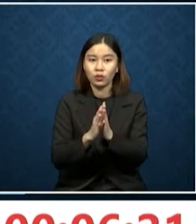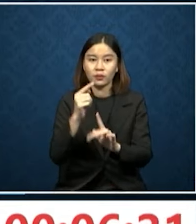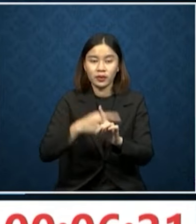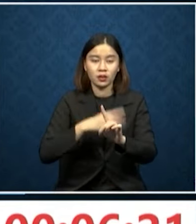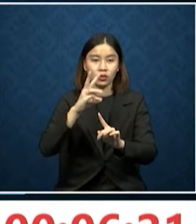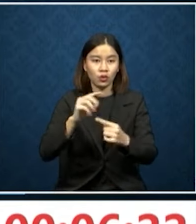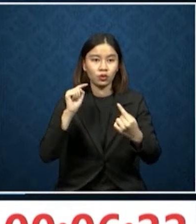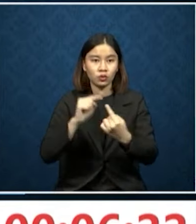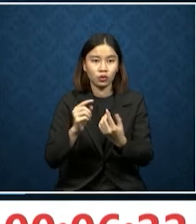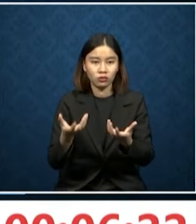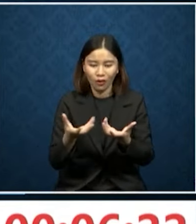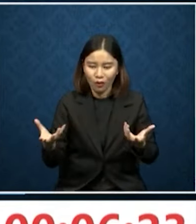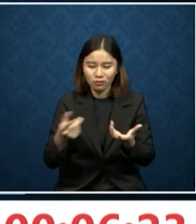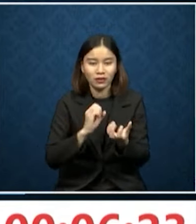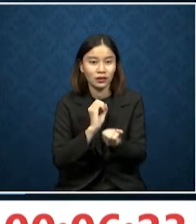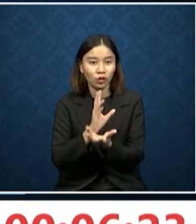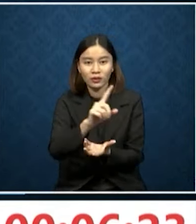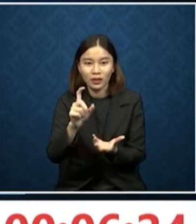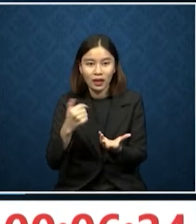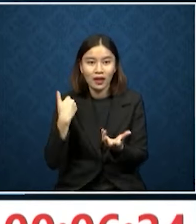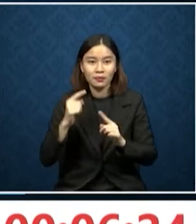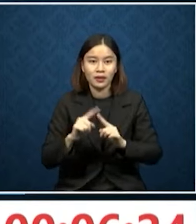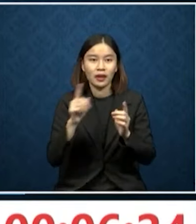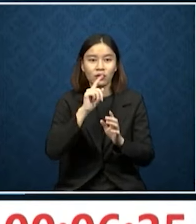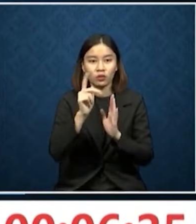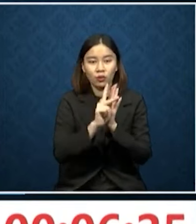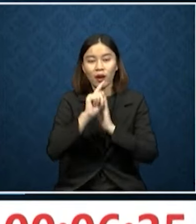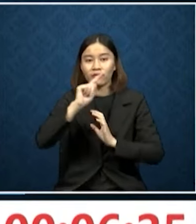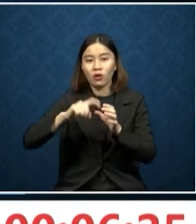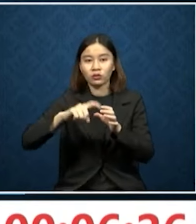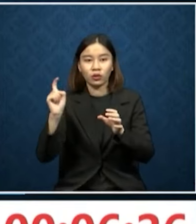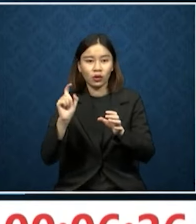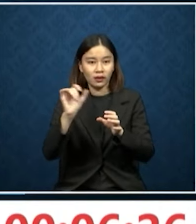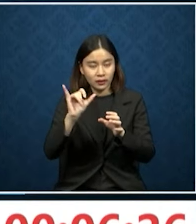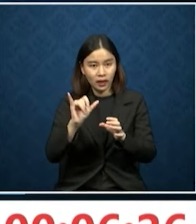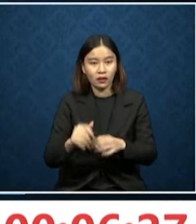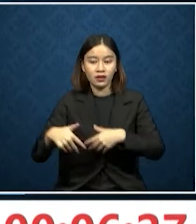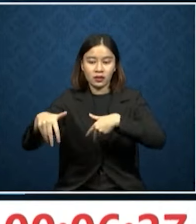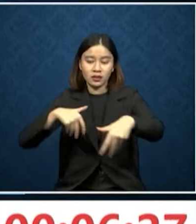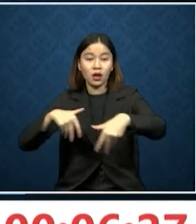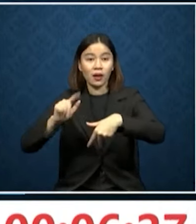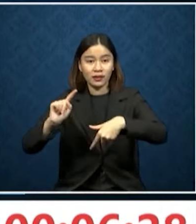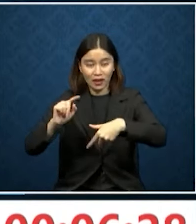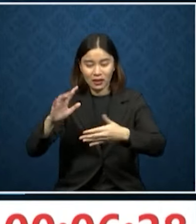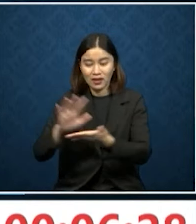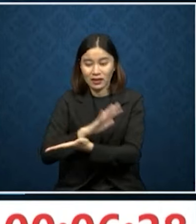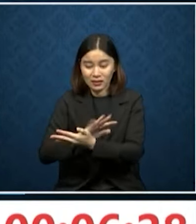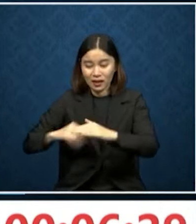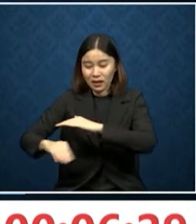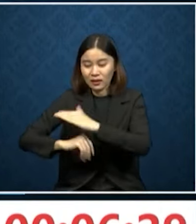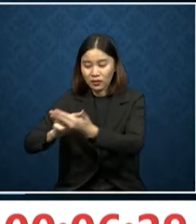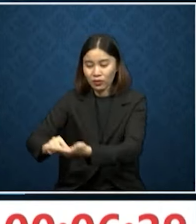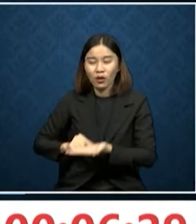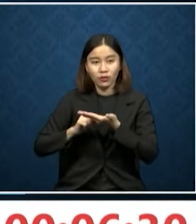ผลผลิตเสียหายย่อยยับแต่ยังไม่ถอนอายัดใดๆเ แม้ว่าชาวบ้านสามารถแสดงเอกสารหลัก